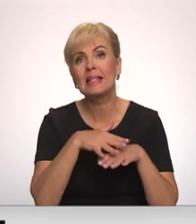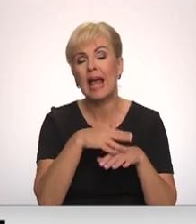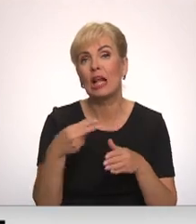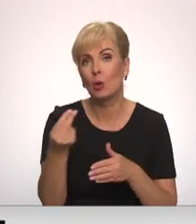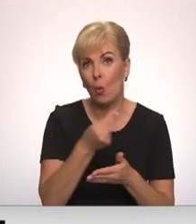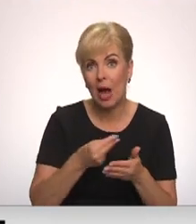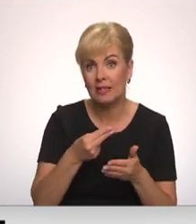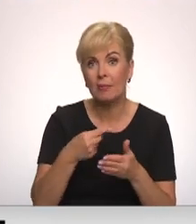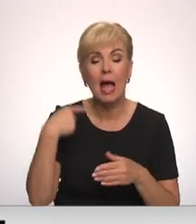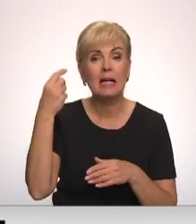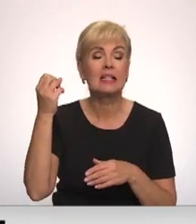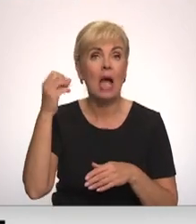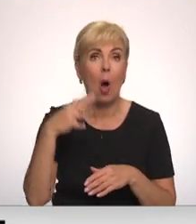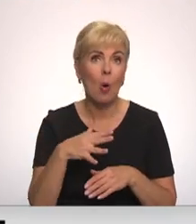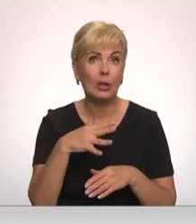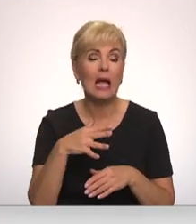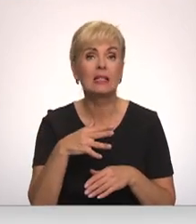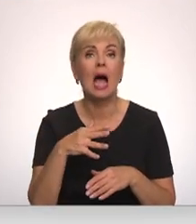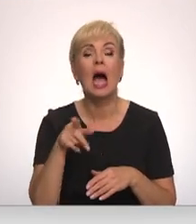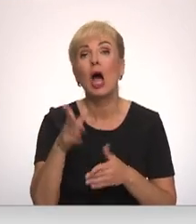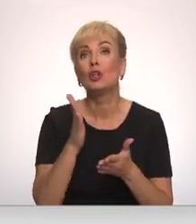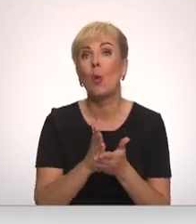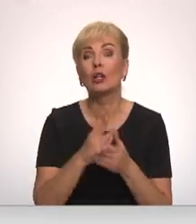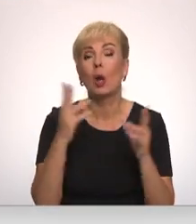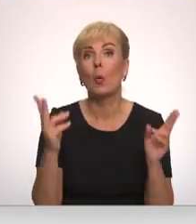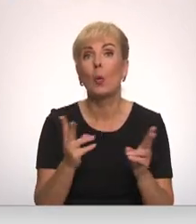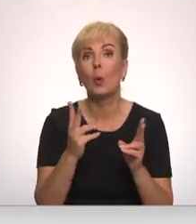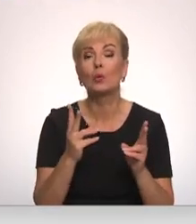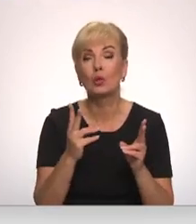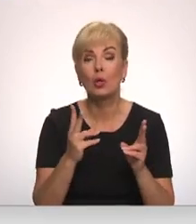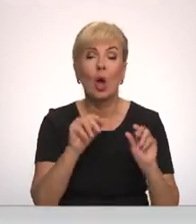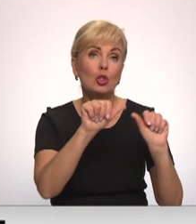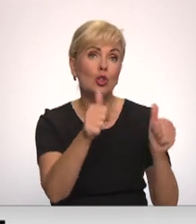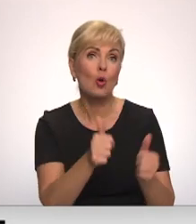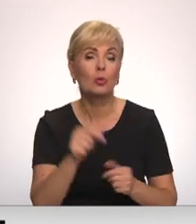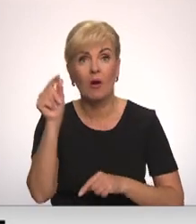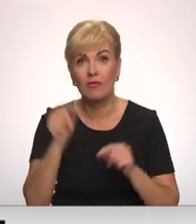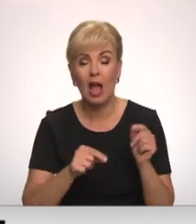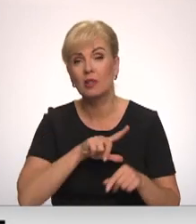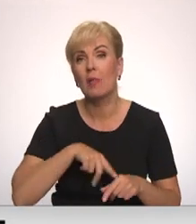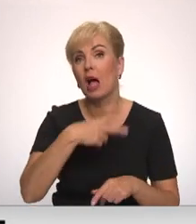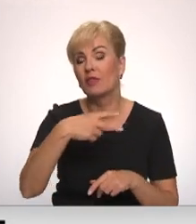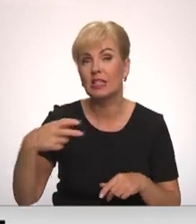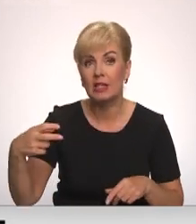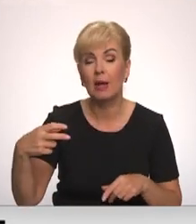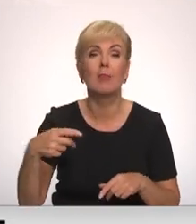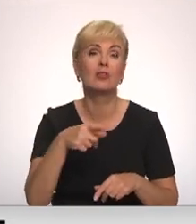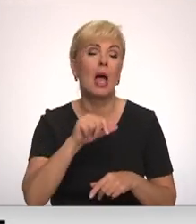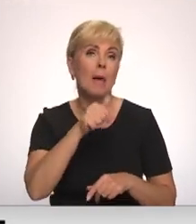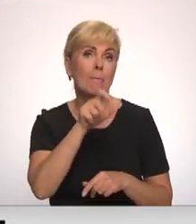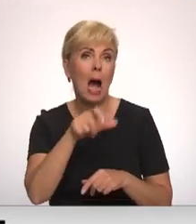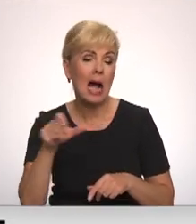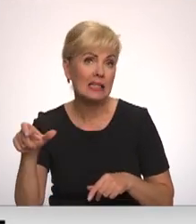Caurrakstiem Saule lēca, tā nodēvēt šobrīd Rēķu kalnā notiekošais ugunskultūra festivāls. Latviju zīmes, ugunsmēles, mākslinieku un